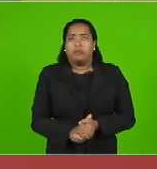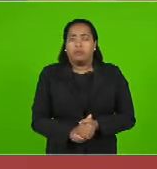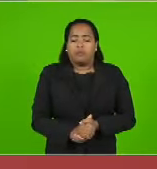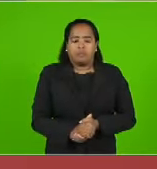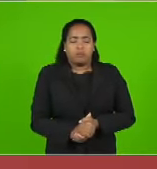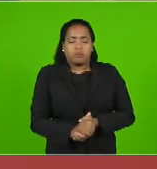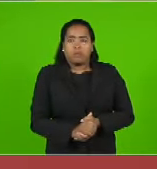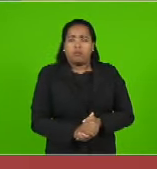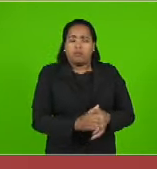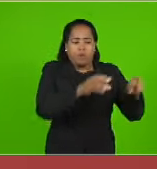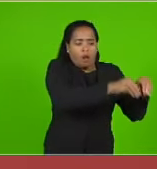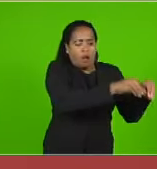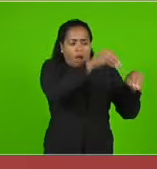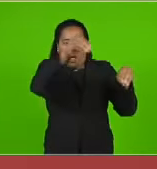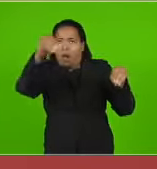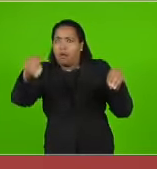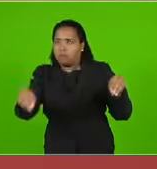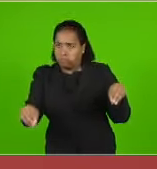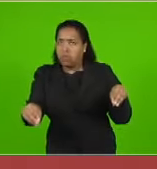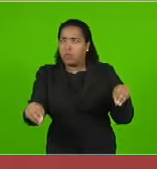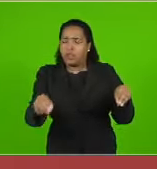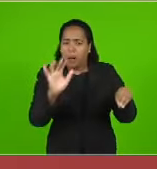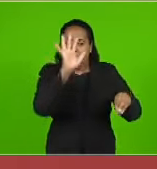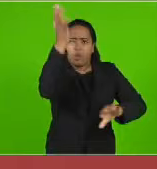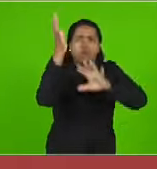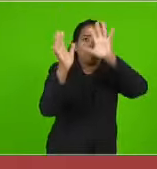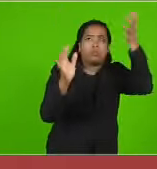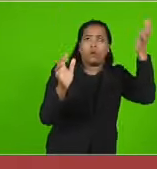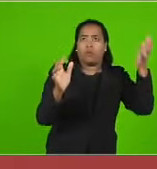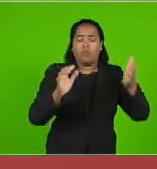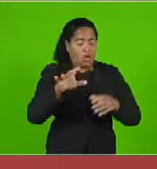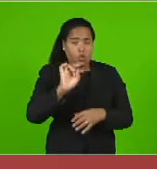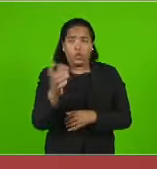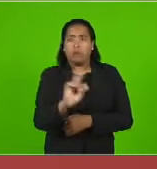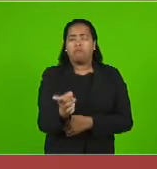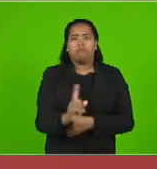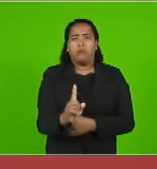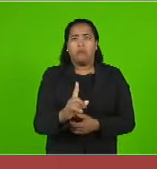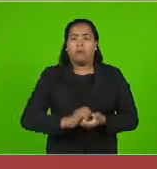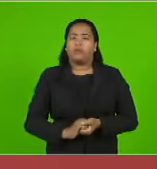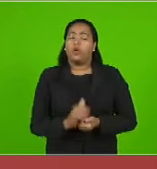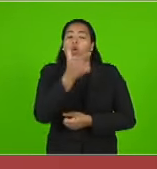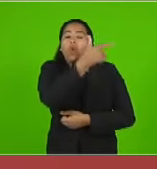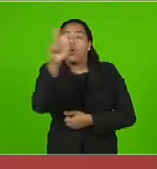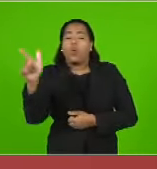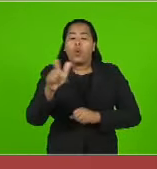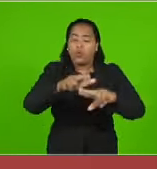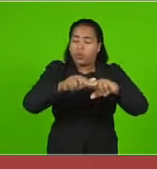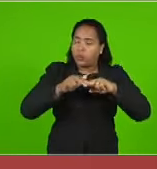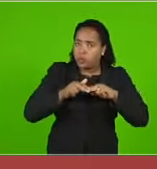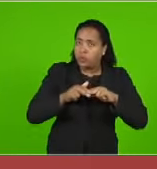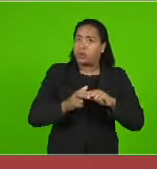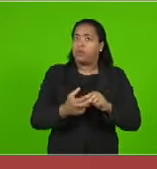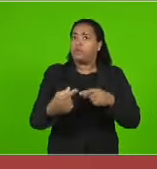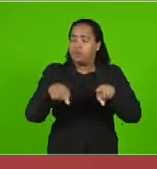разворачиваются за счет того, что сельское хозяйство, оно распространяется, и другие